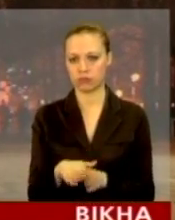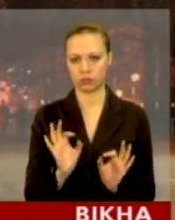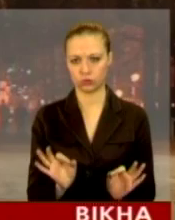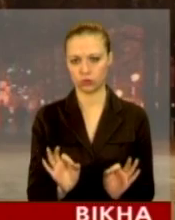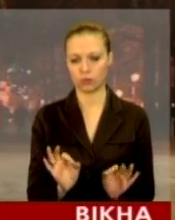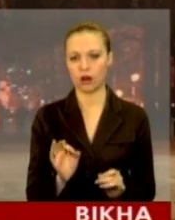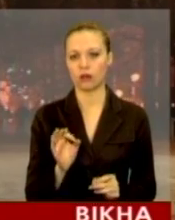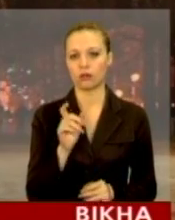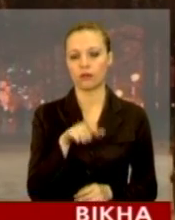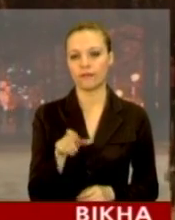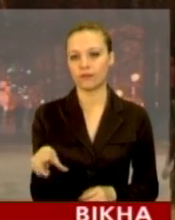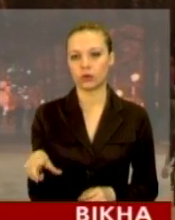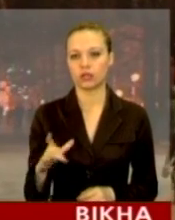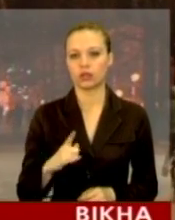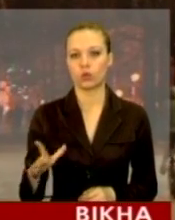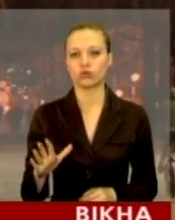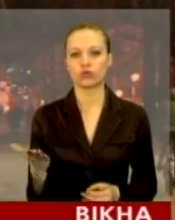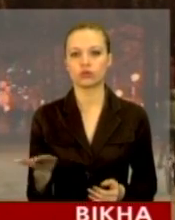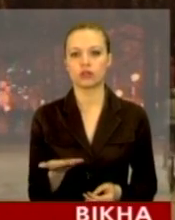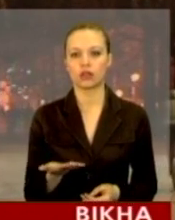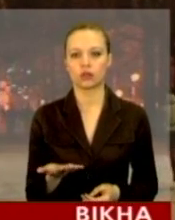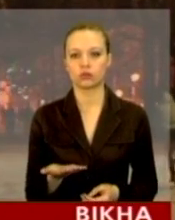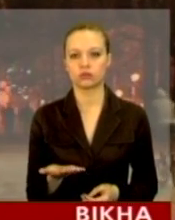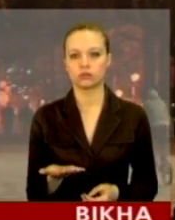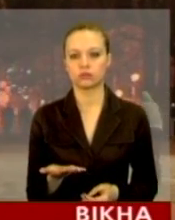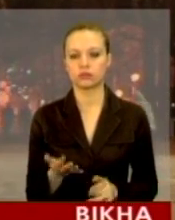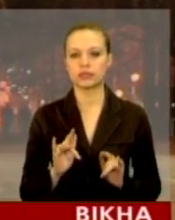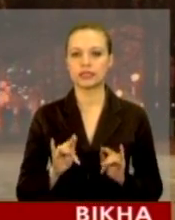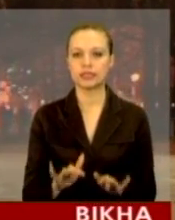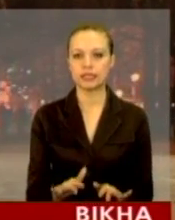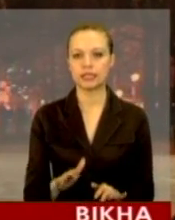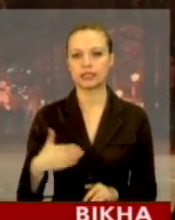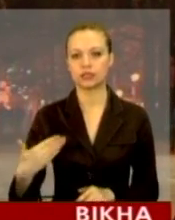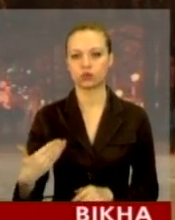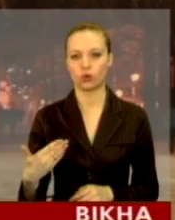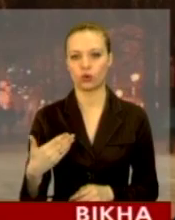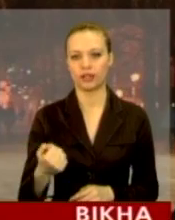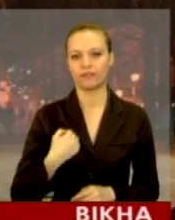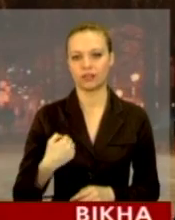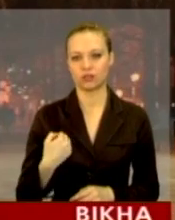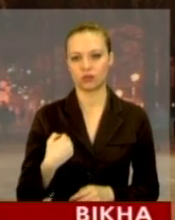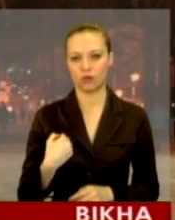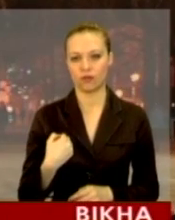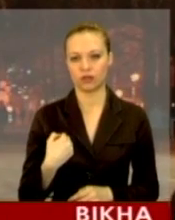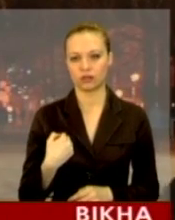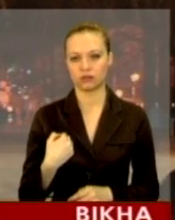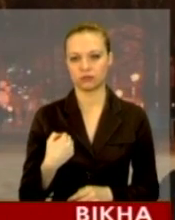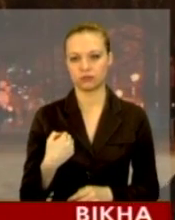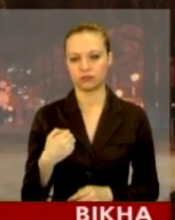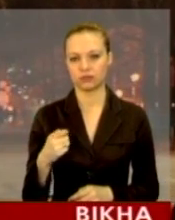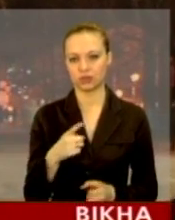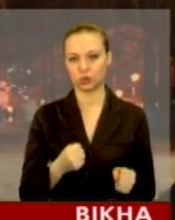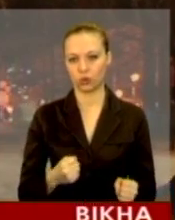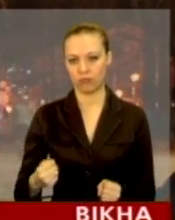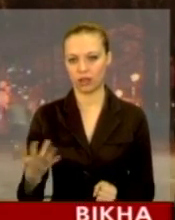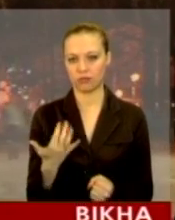нормально. Вони не очікують якихось дії зі сторони військових з